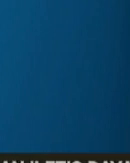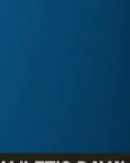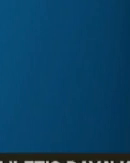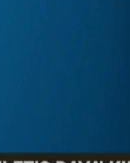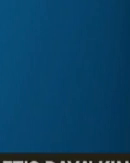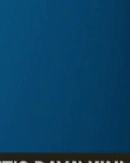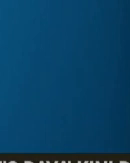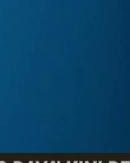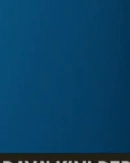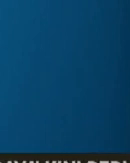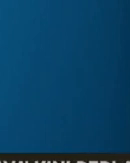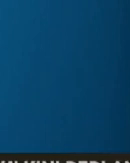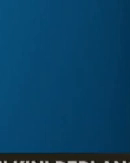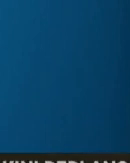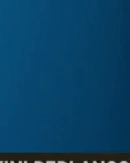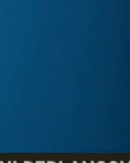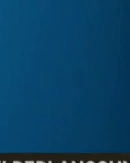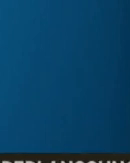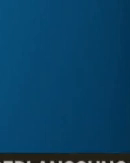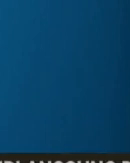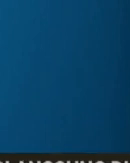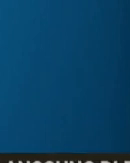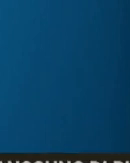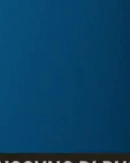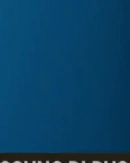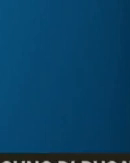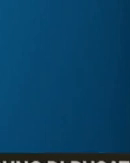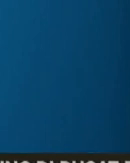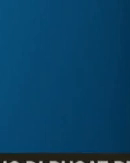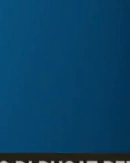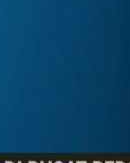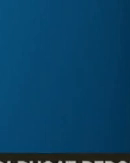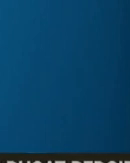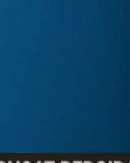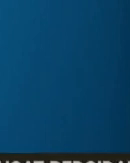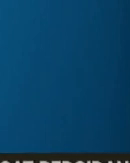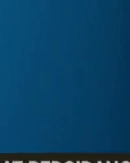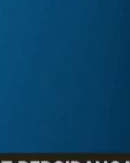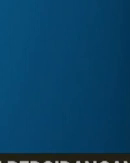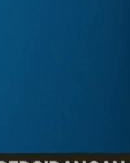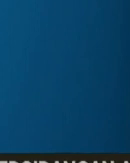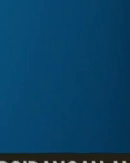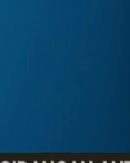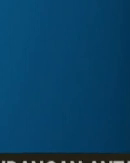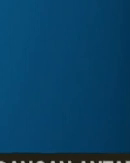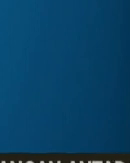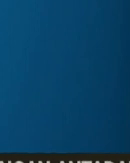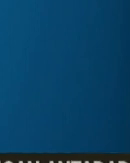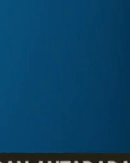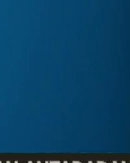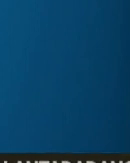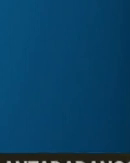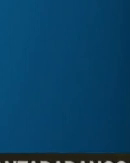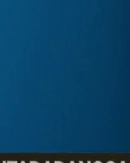kesan-kesan mudarat yang membahayakan kesehatan Kementerian Kesehatan tidak pernah mengeluarkan kebenaran kata sepengempotan bagi